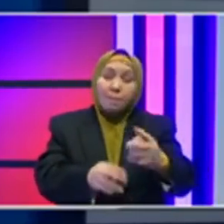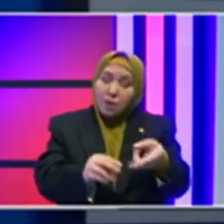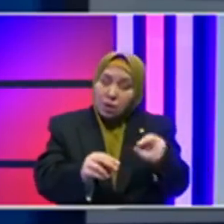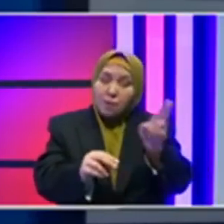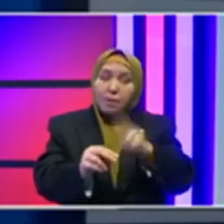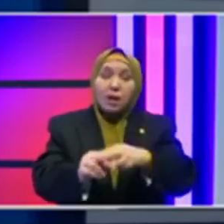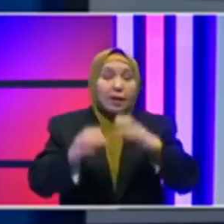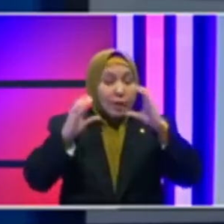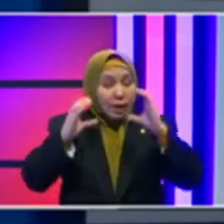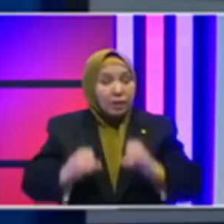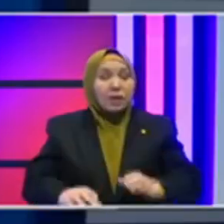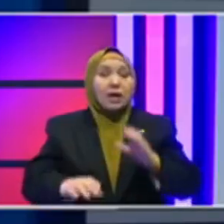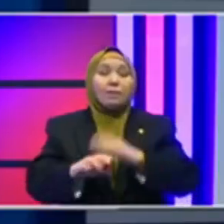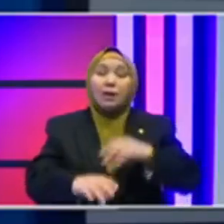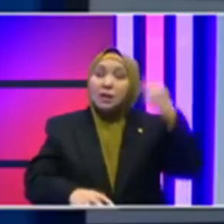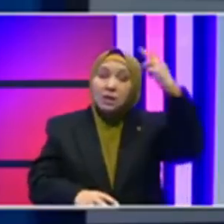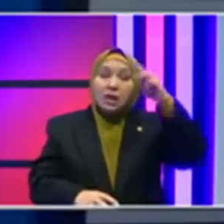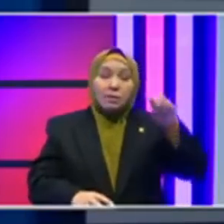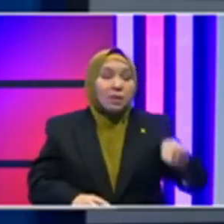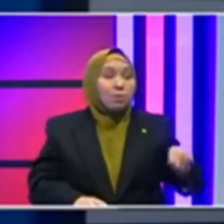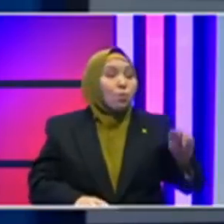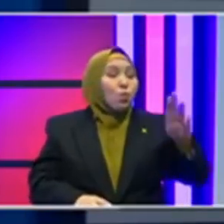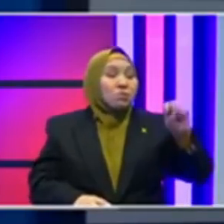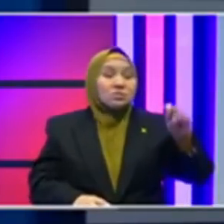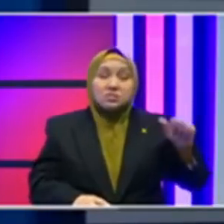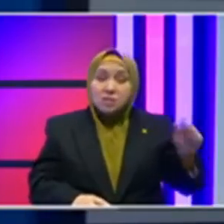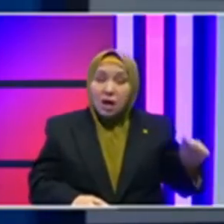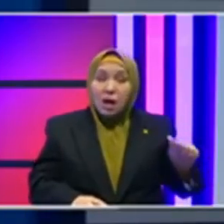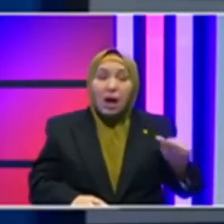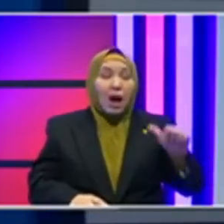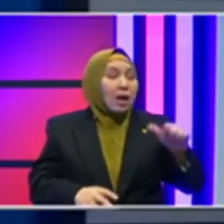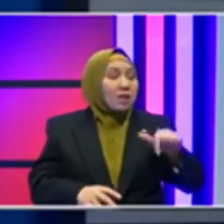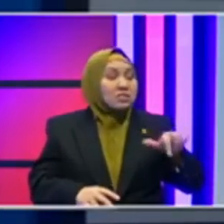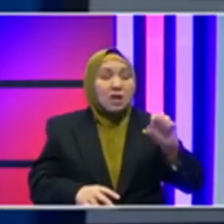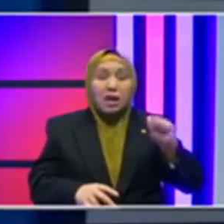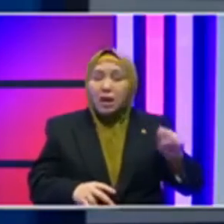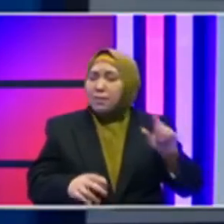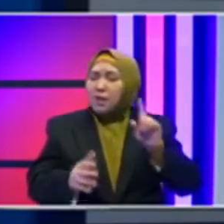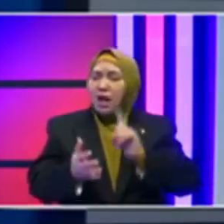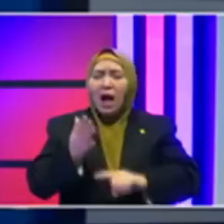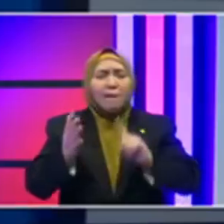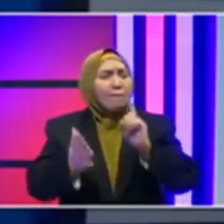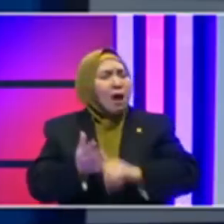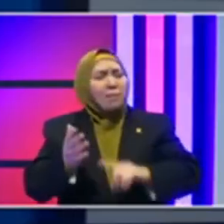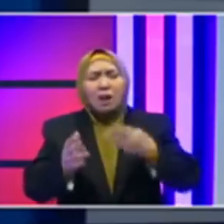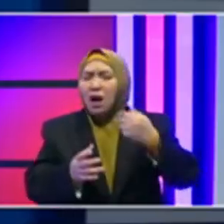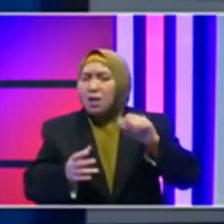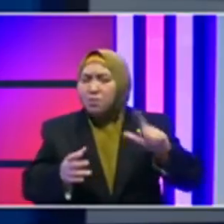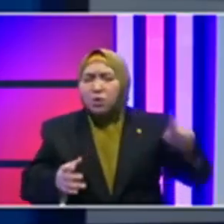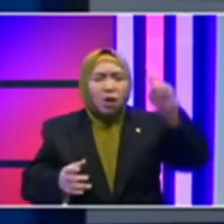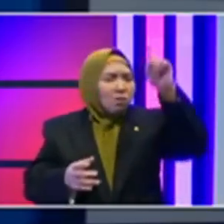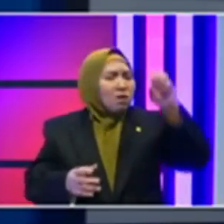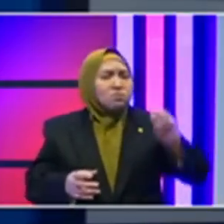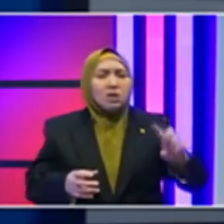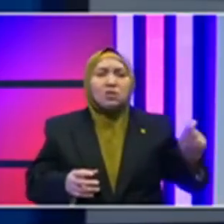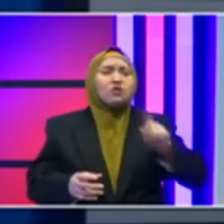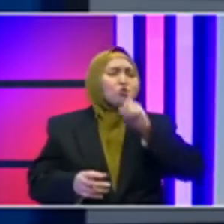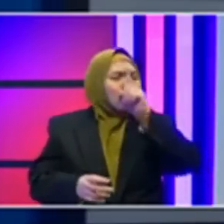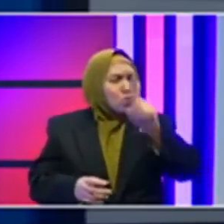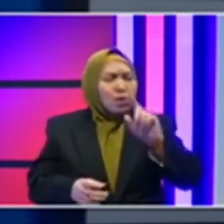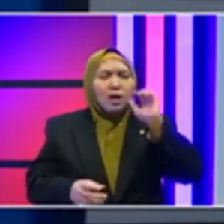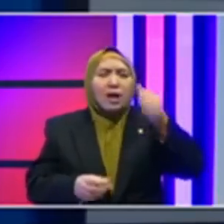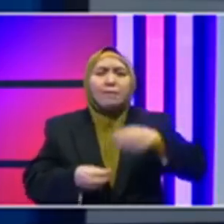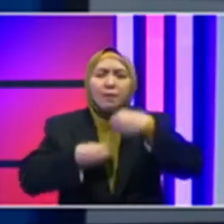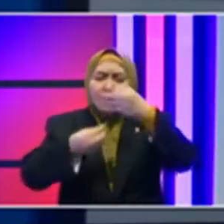keyakinan kepada Nabi Musa Alaihissalam adalah apa juga keadaan pun Allah Subhanahu Wa Ta'ala pasti akan